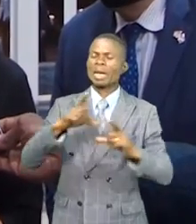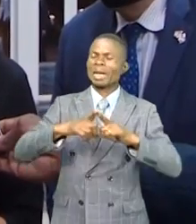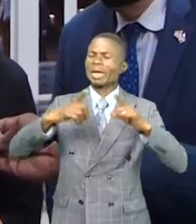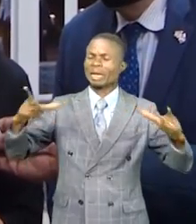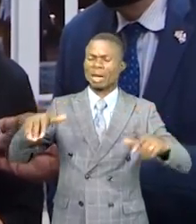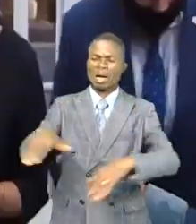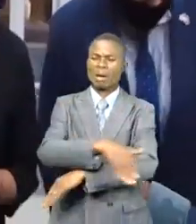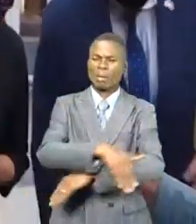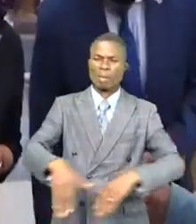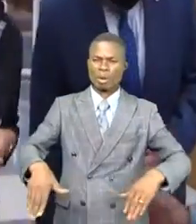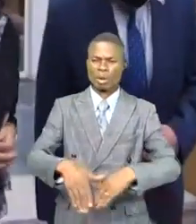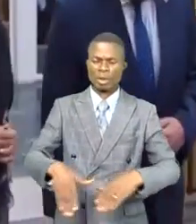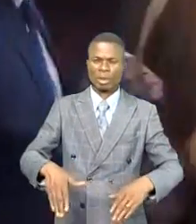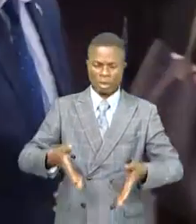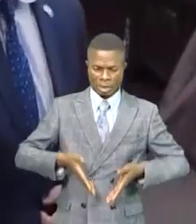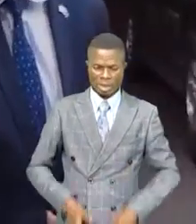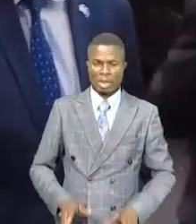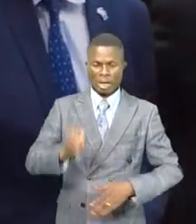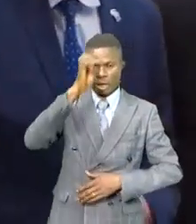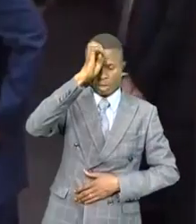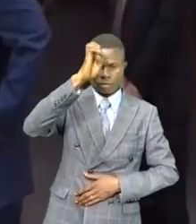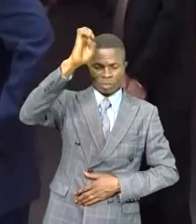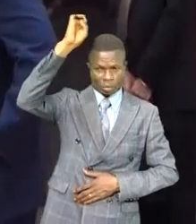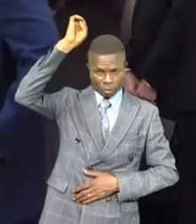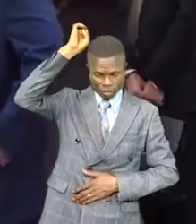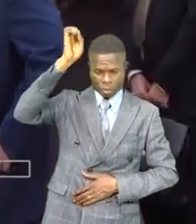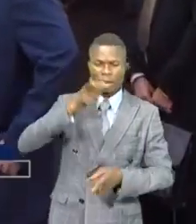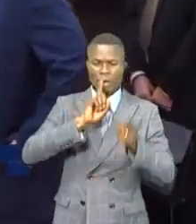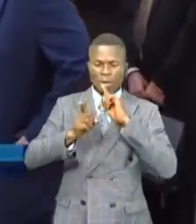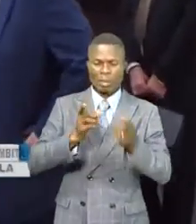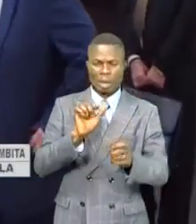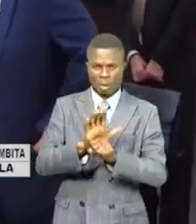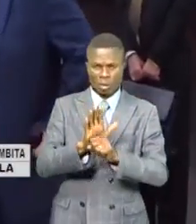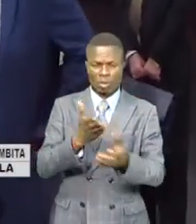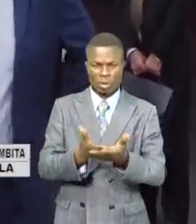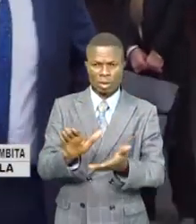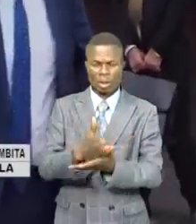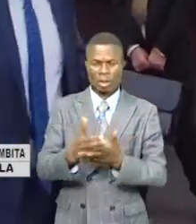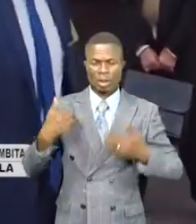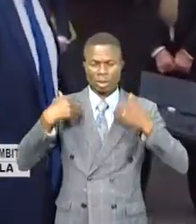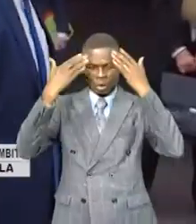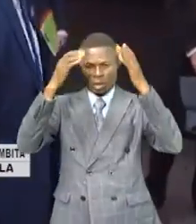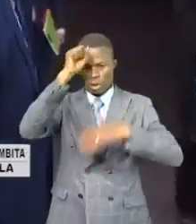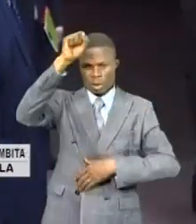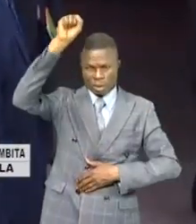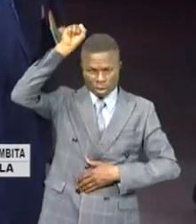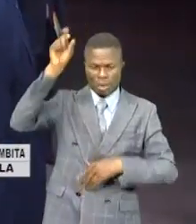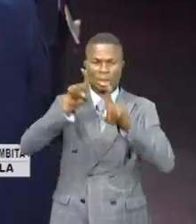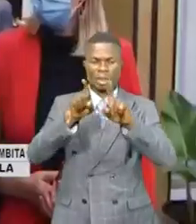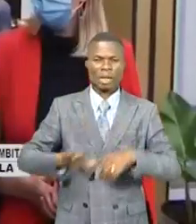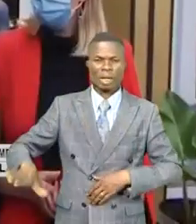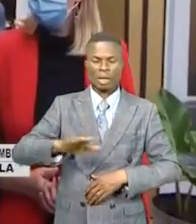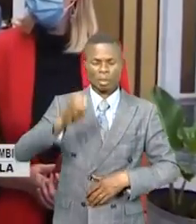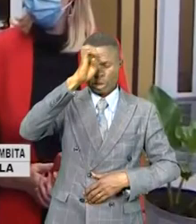noter que le Grand Barrage de la Renaissance éthiopienne est au centre des discussions entre l'Égypte, le Soudan et l'Éthiopie sous